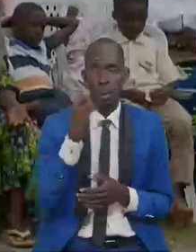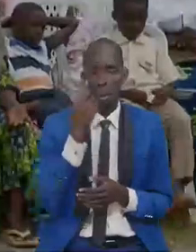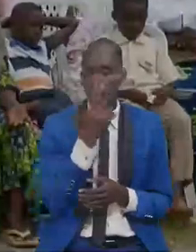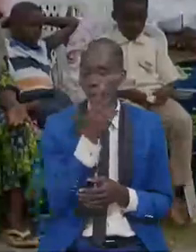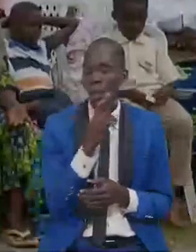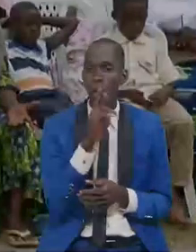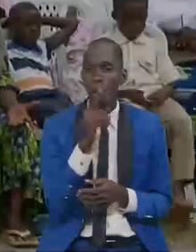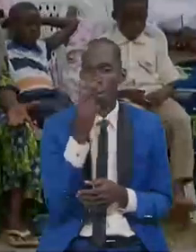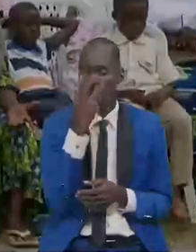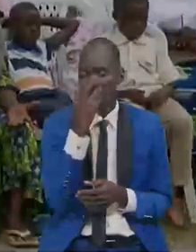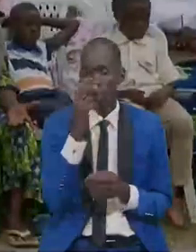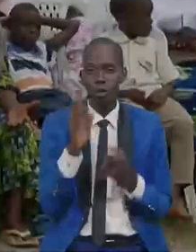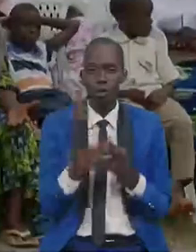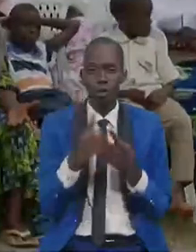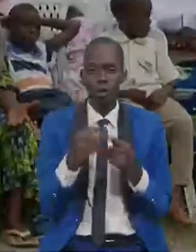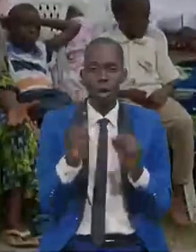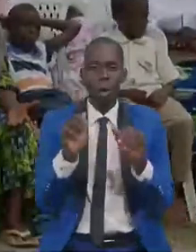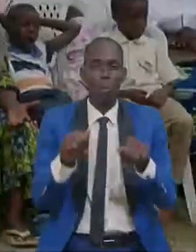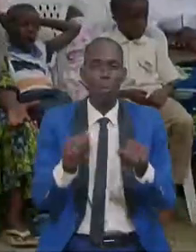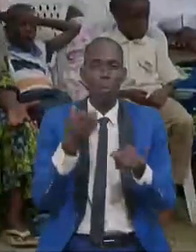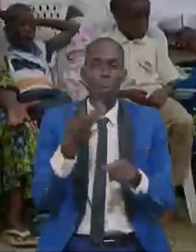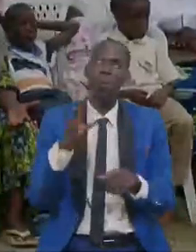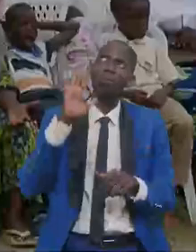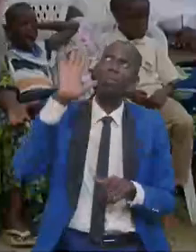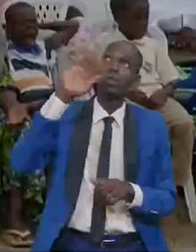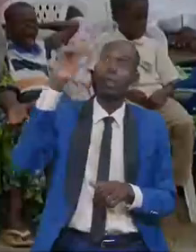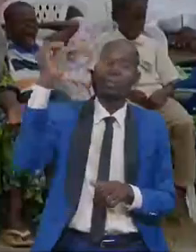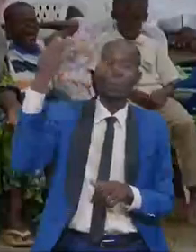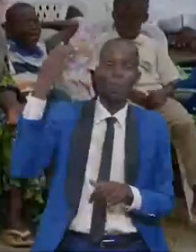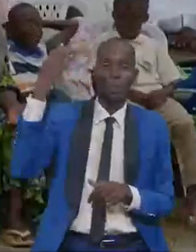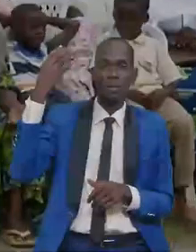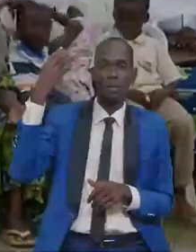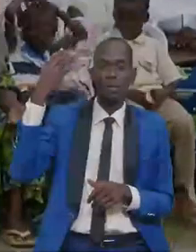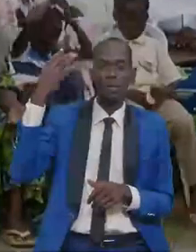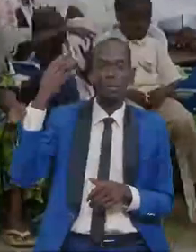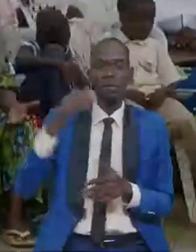Tes yeux sont aveuglés aux possibilités de la grâce.